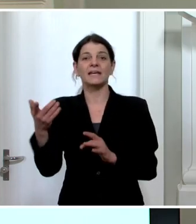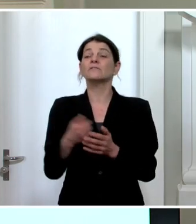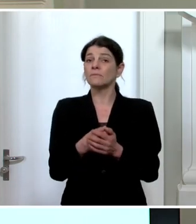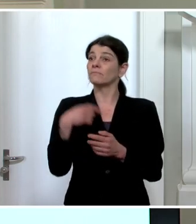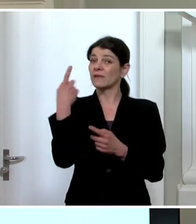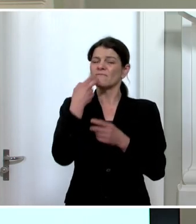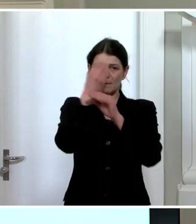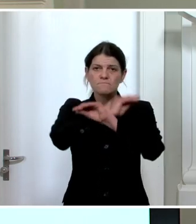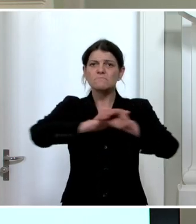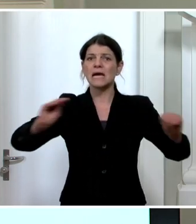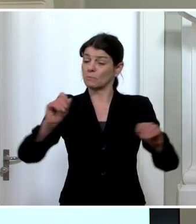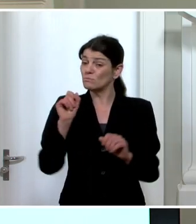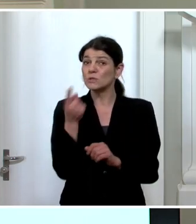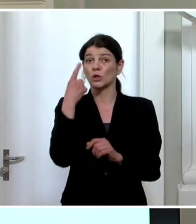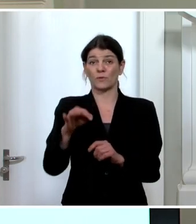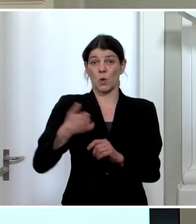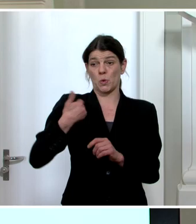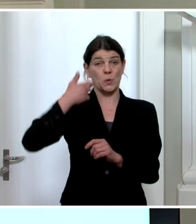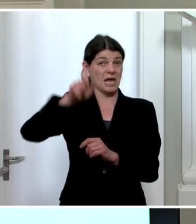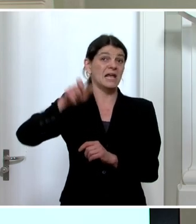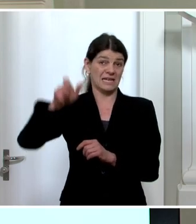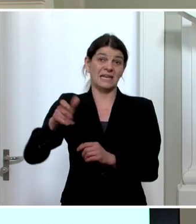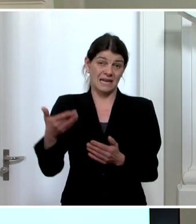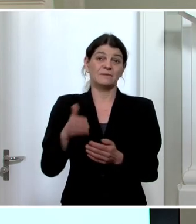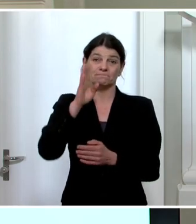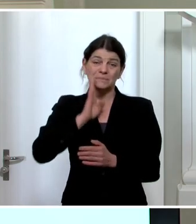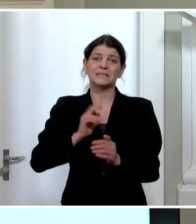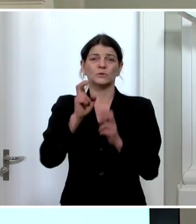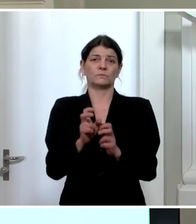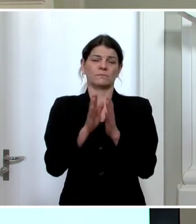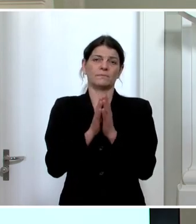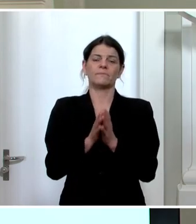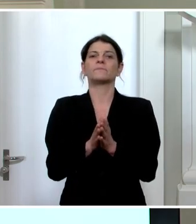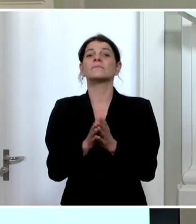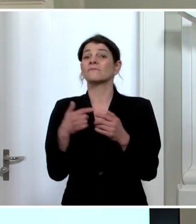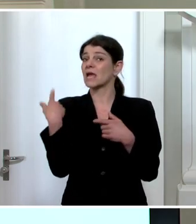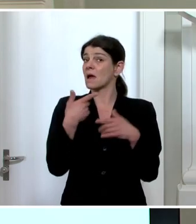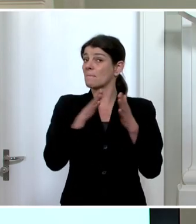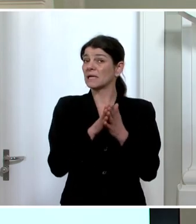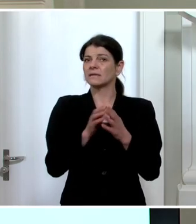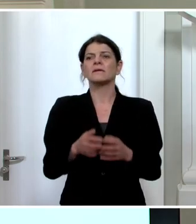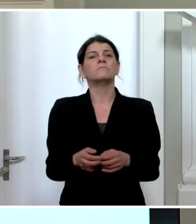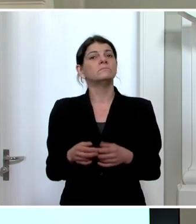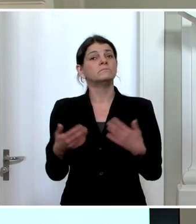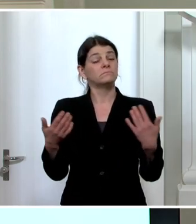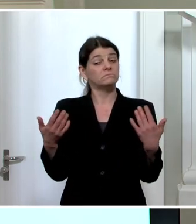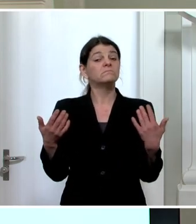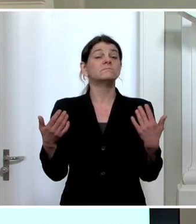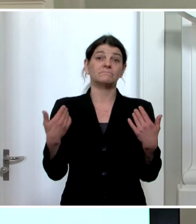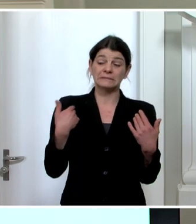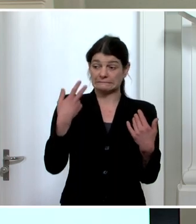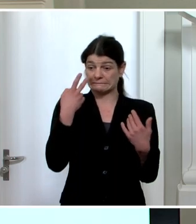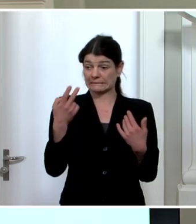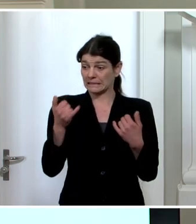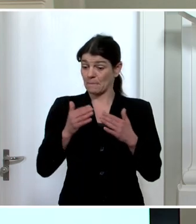auch gezielt an die Jugendlichen adressiert. Wir bitten angesichts der stark wachsenden